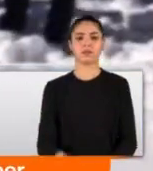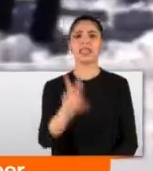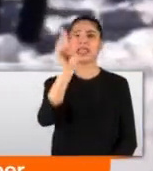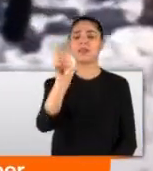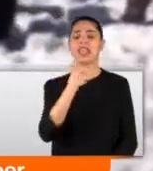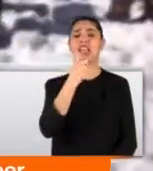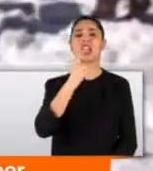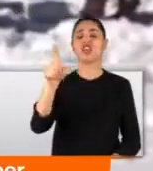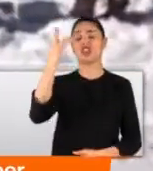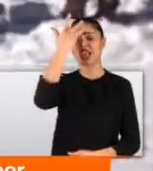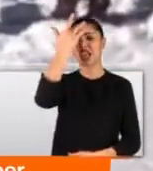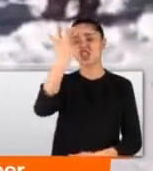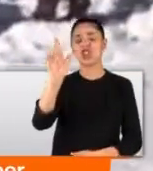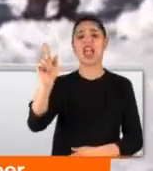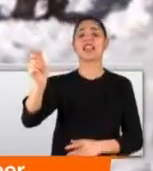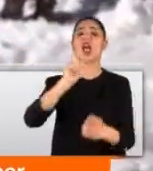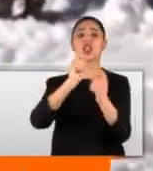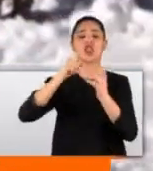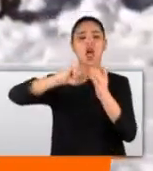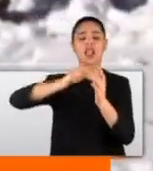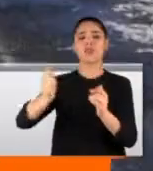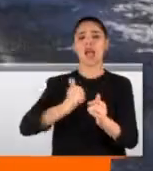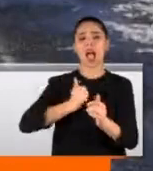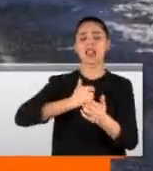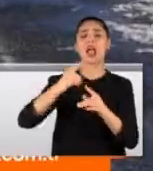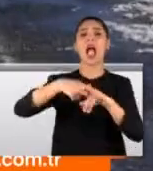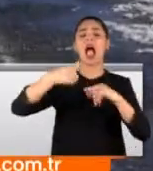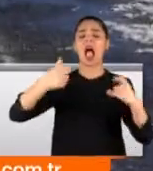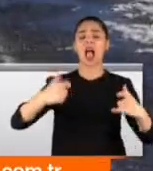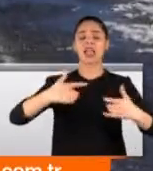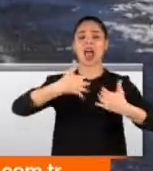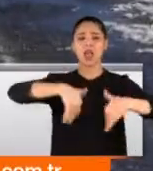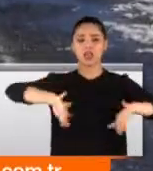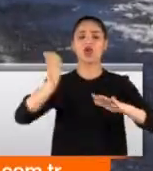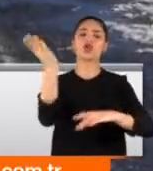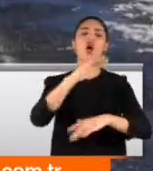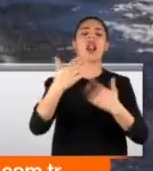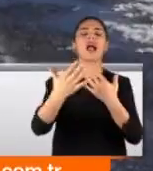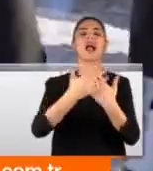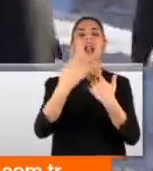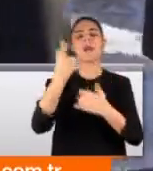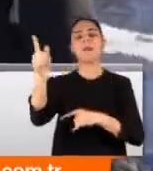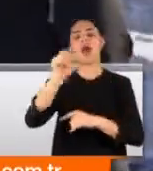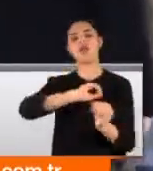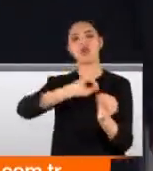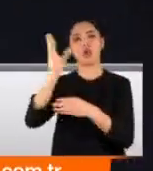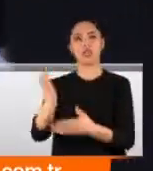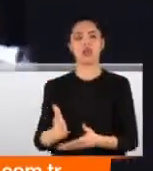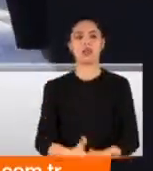28 yaşındaki şehit sözleşmeli er Hakkari'de düzenlenen törenin ardından memleketi Kahramanmaraş'a uğurlandı.